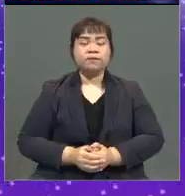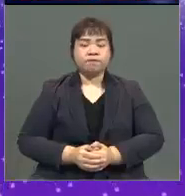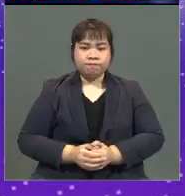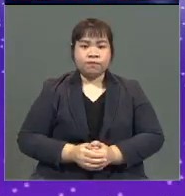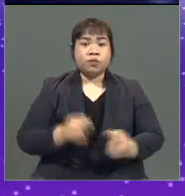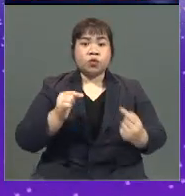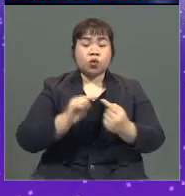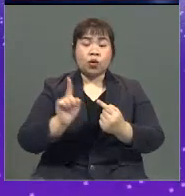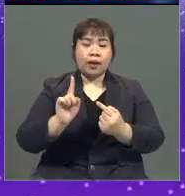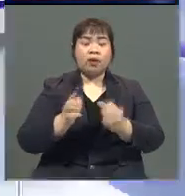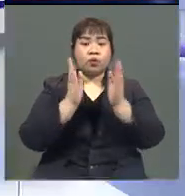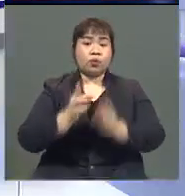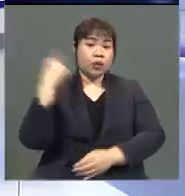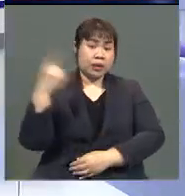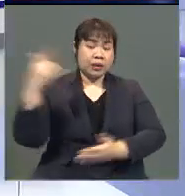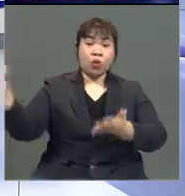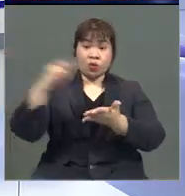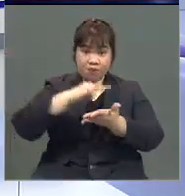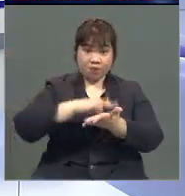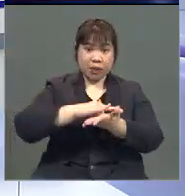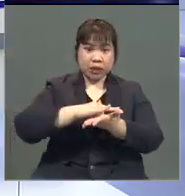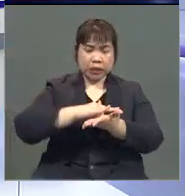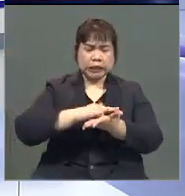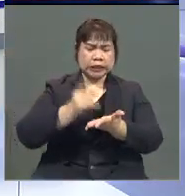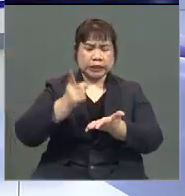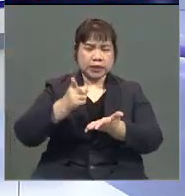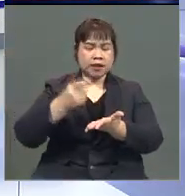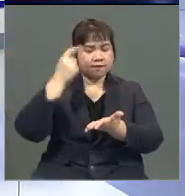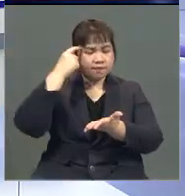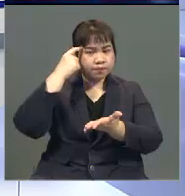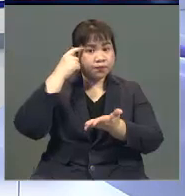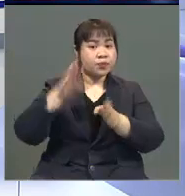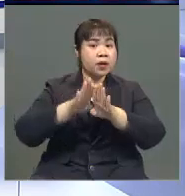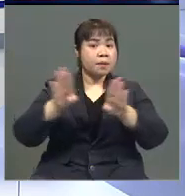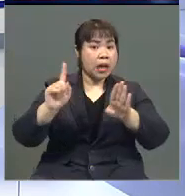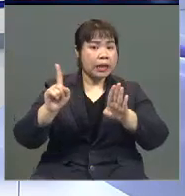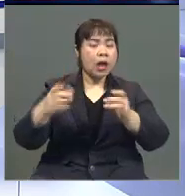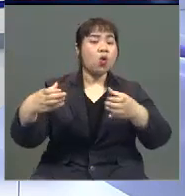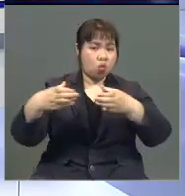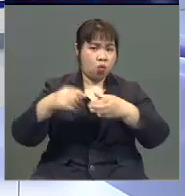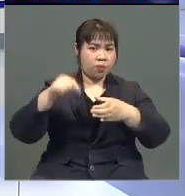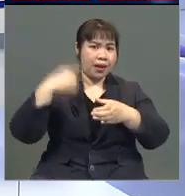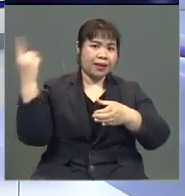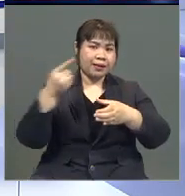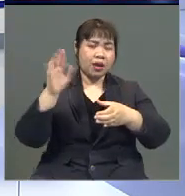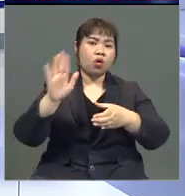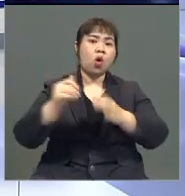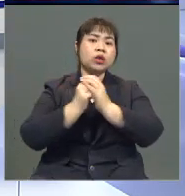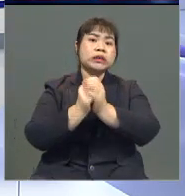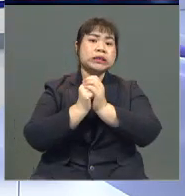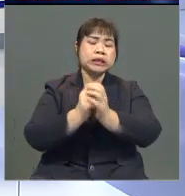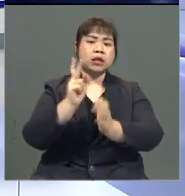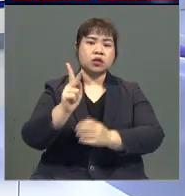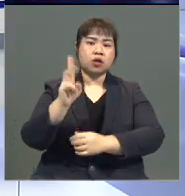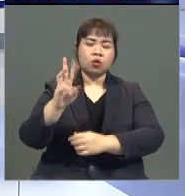คะส่วนเรื่องของการเปิดให้นักท่องเที่ยวเข้ามายังประเทศไทยนะคะเดิมทีเรามีกำหนดการว่าจะเป็นกลุ่มนักท่องเที่ยวที่มาจากเมืองกวางโจวประเทศ